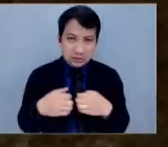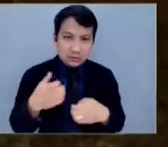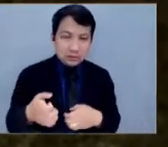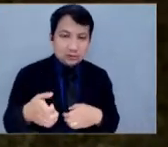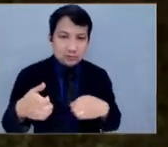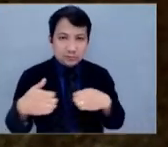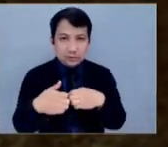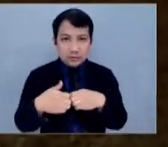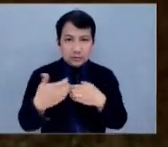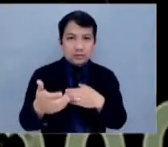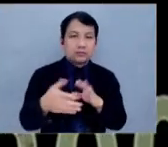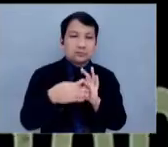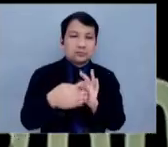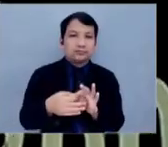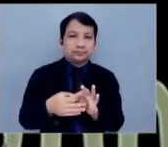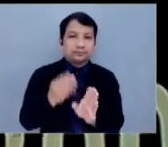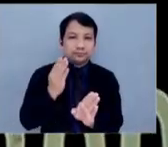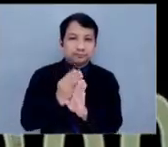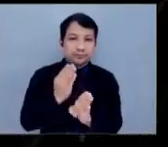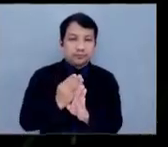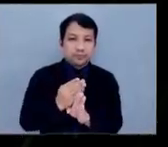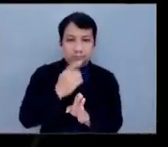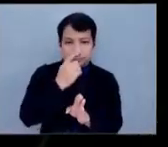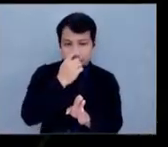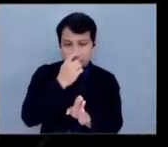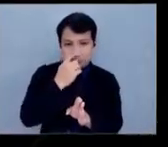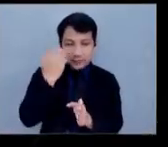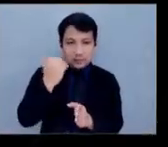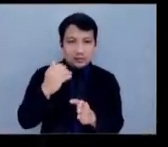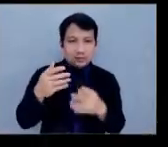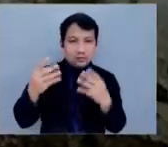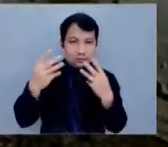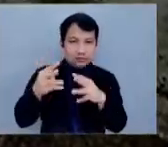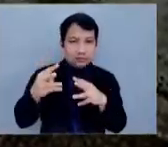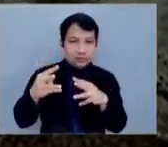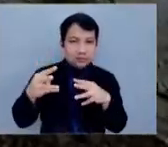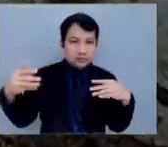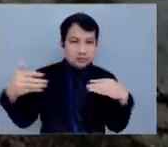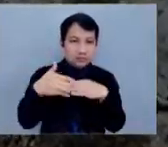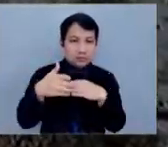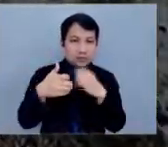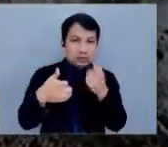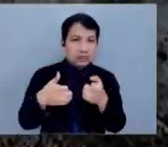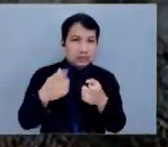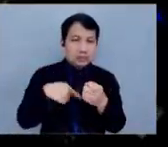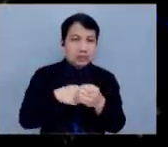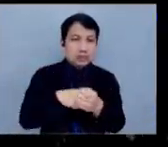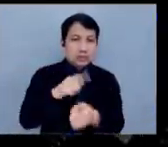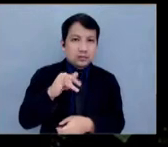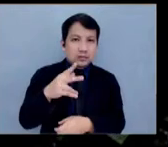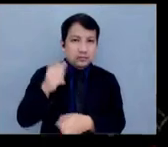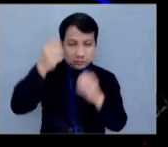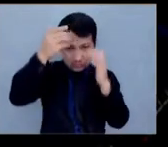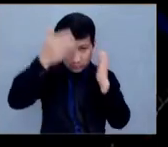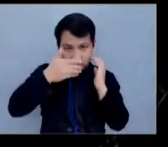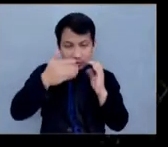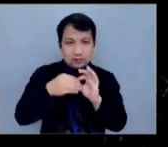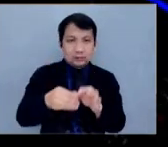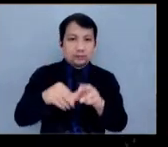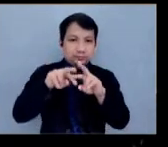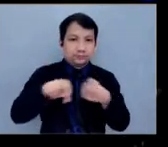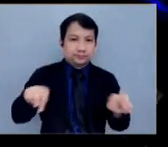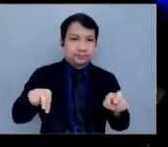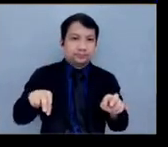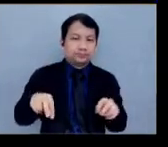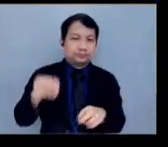harapang bahagi ng bus. Napasag din ang windshield nito matapos tamaan ang helmet ng rider. Batay naman sa kwento ng bus